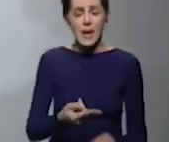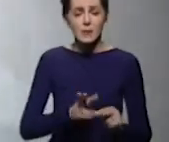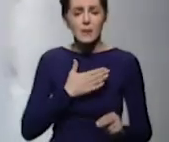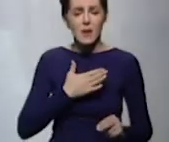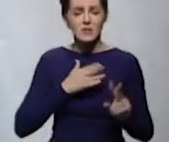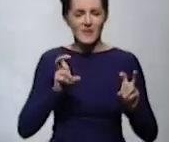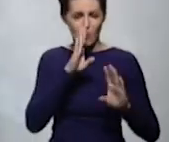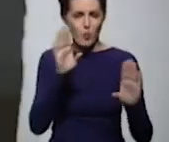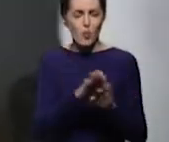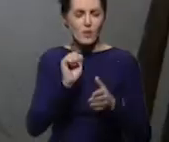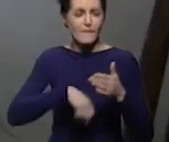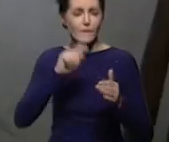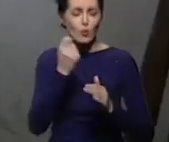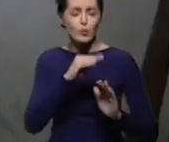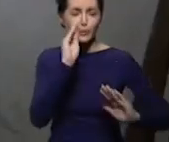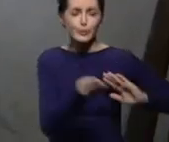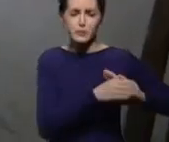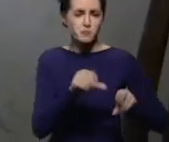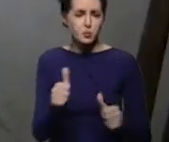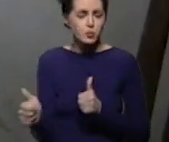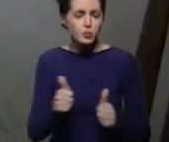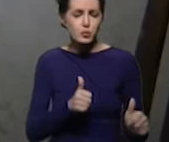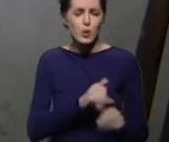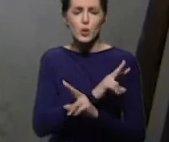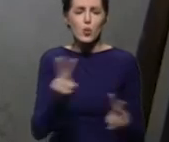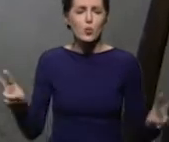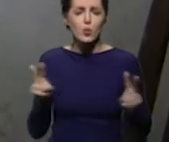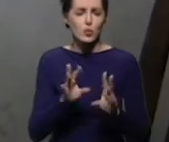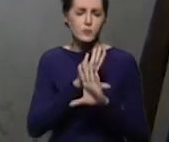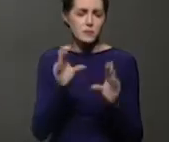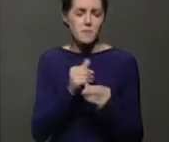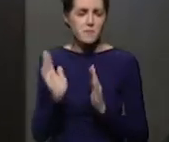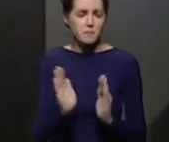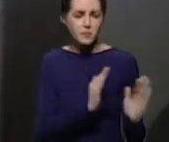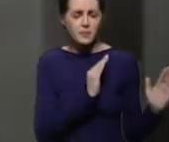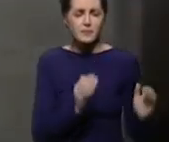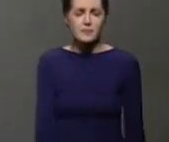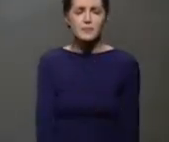дуже хороше. Саме головне, що ніхто нічого не вивозить. Хоча вже